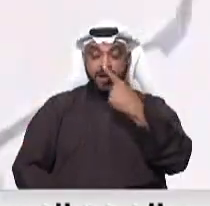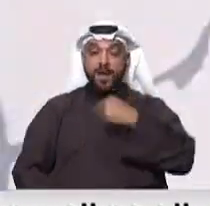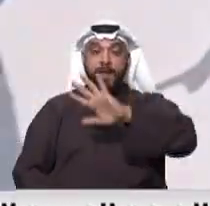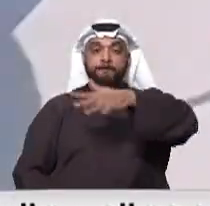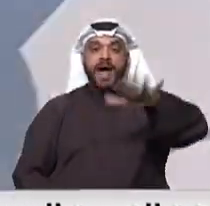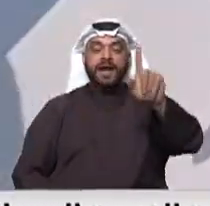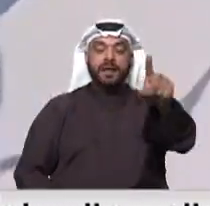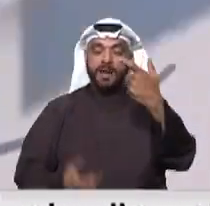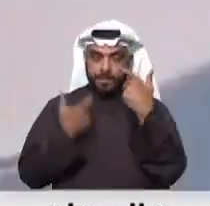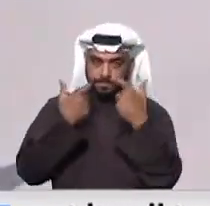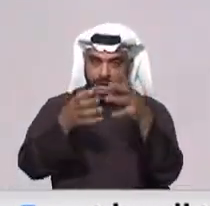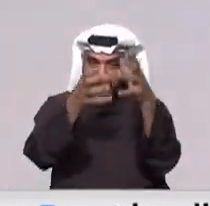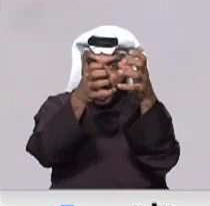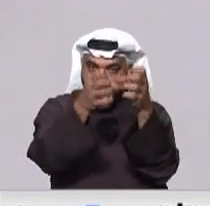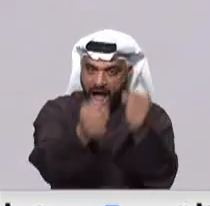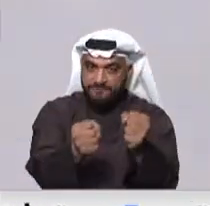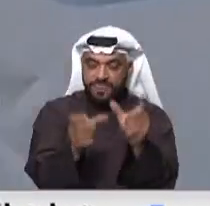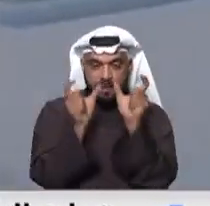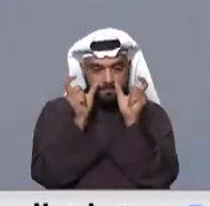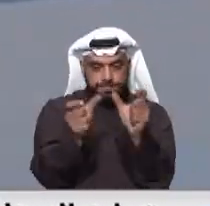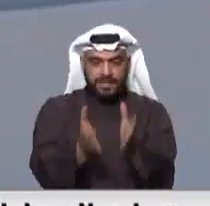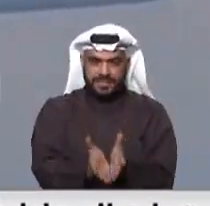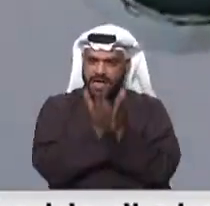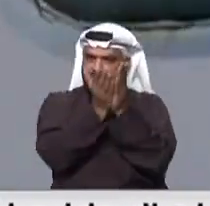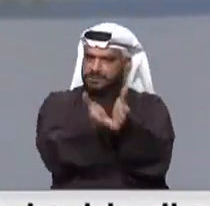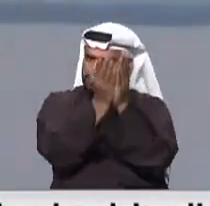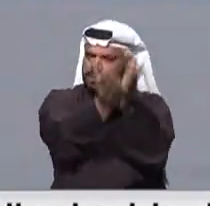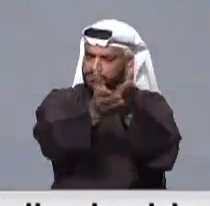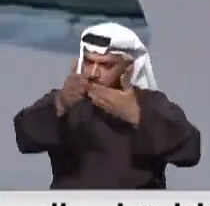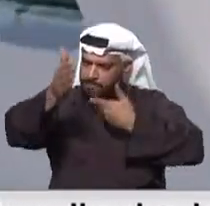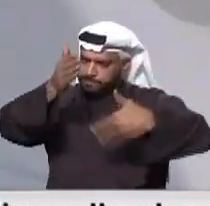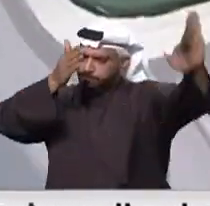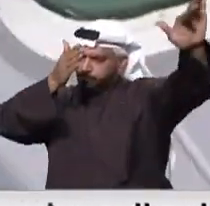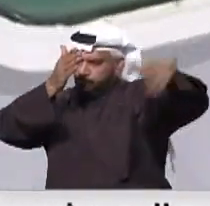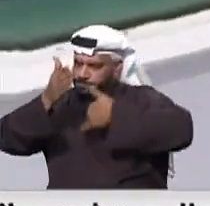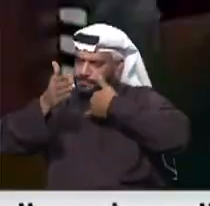الأحمر والحفاظ على الأمن البحري والممرات المائية